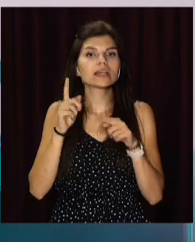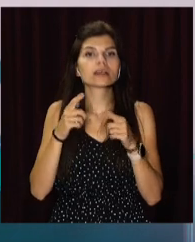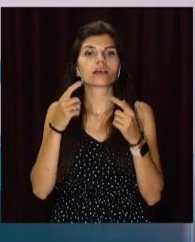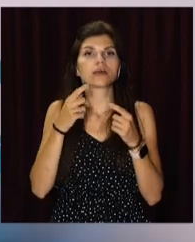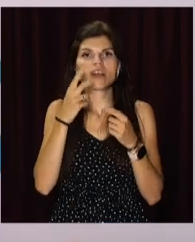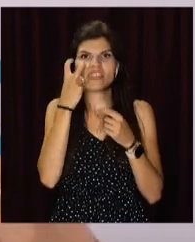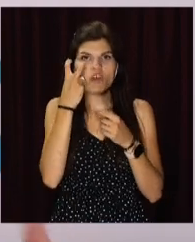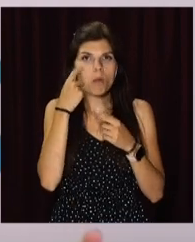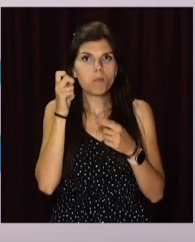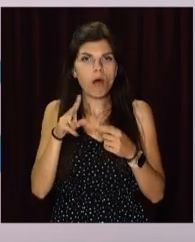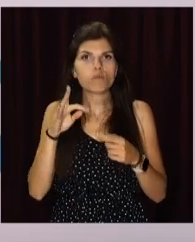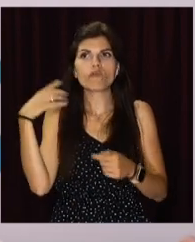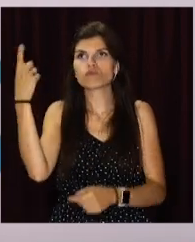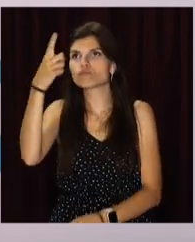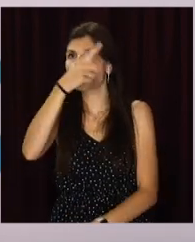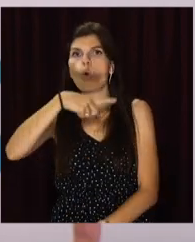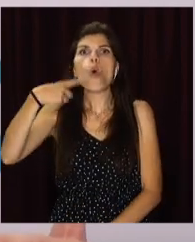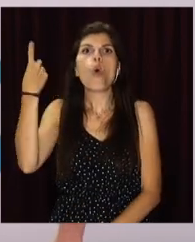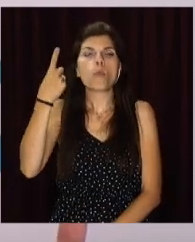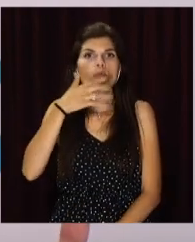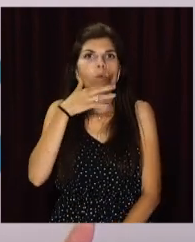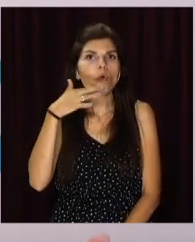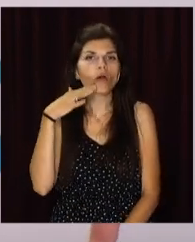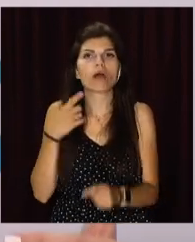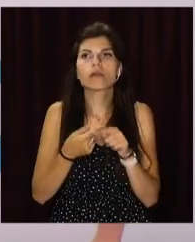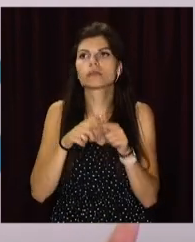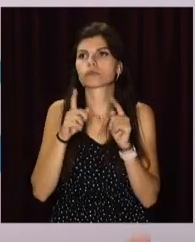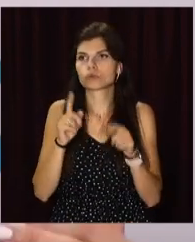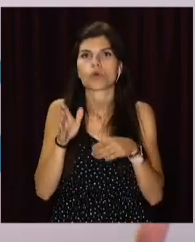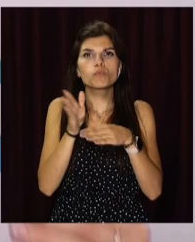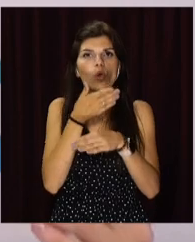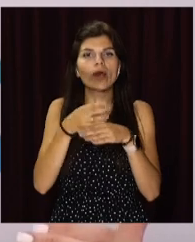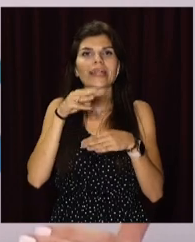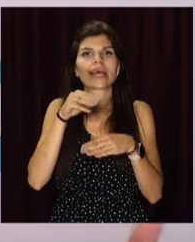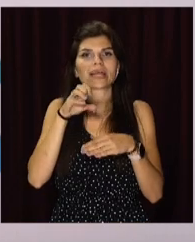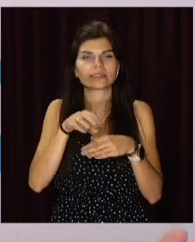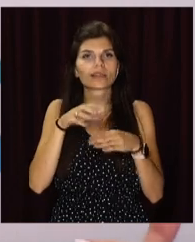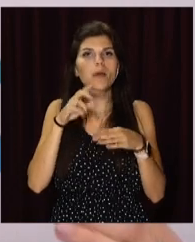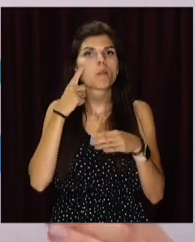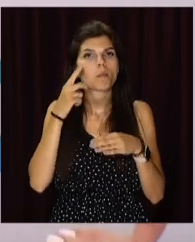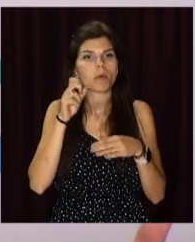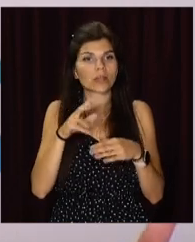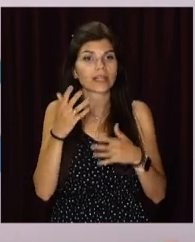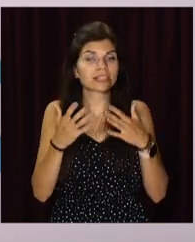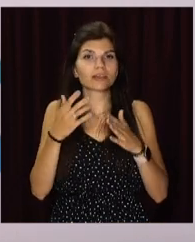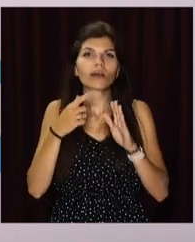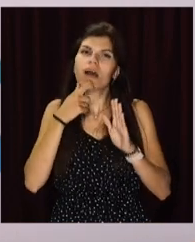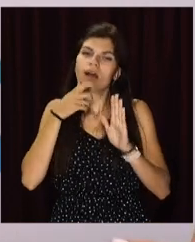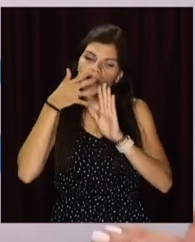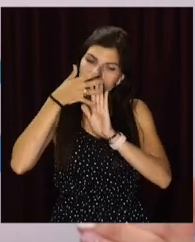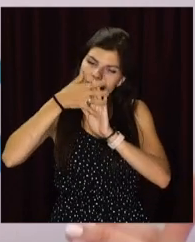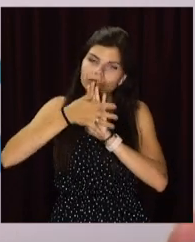200 бальників по всіх областях. Це і розподіл тестових балів, якщо занурюватися